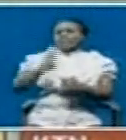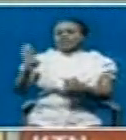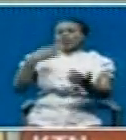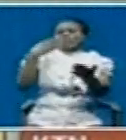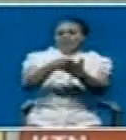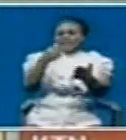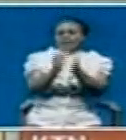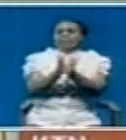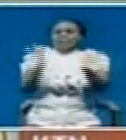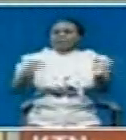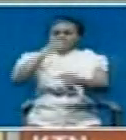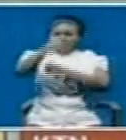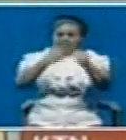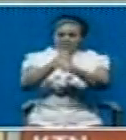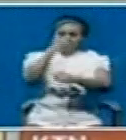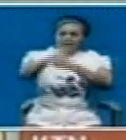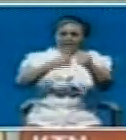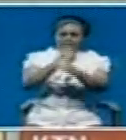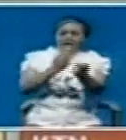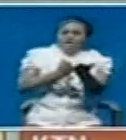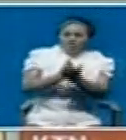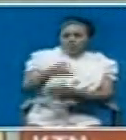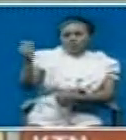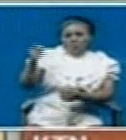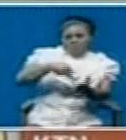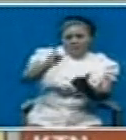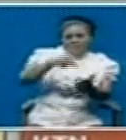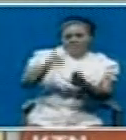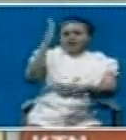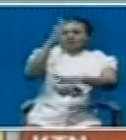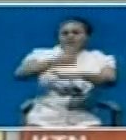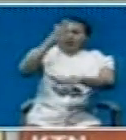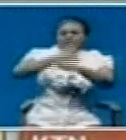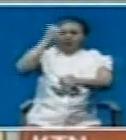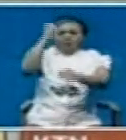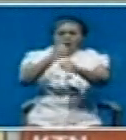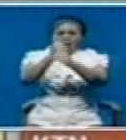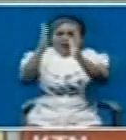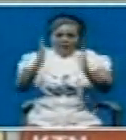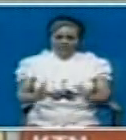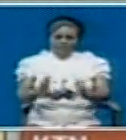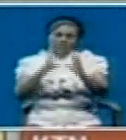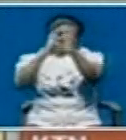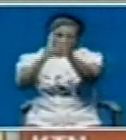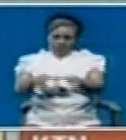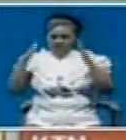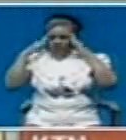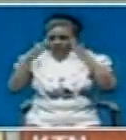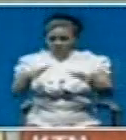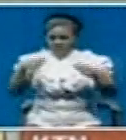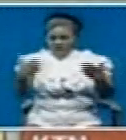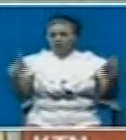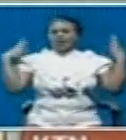pesa za umma kila mwaka kupitia kuwalipa wafanyikazi bandia. Mwanahabari Mohamed Mahmud anaangazia jinsi shughuli